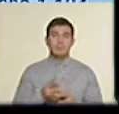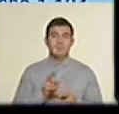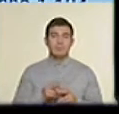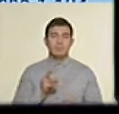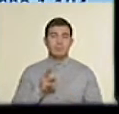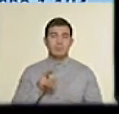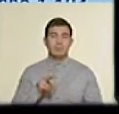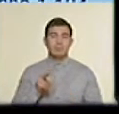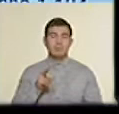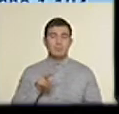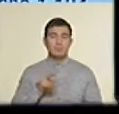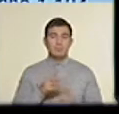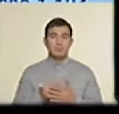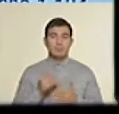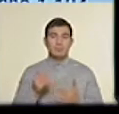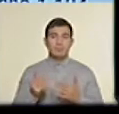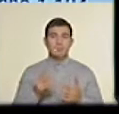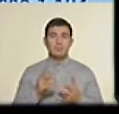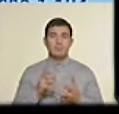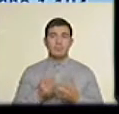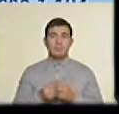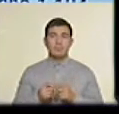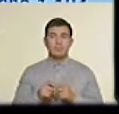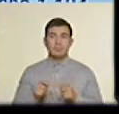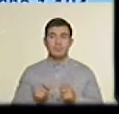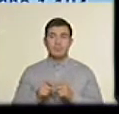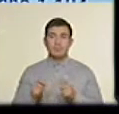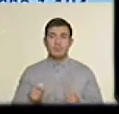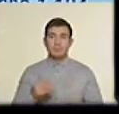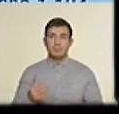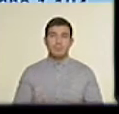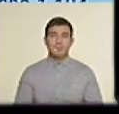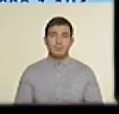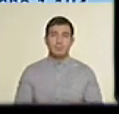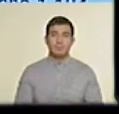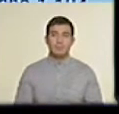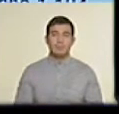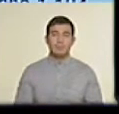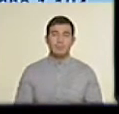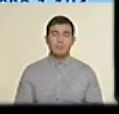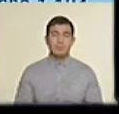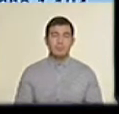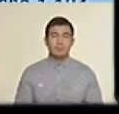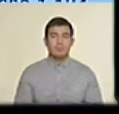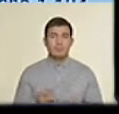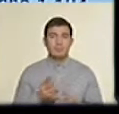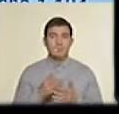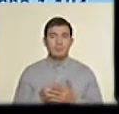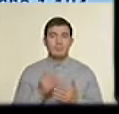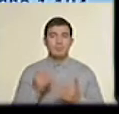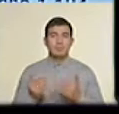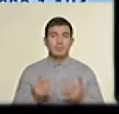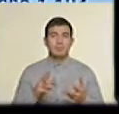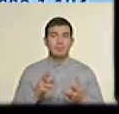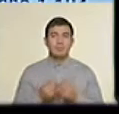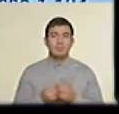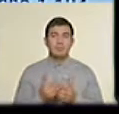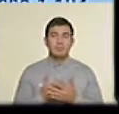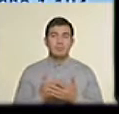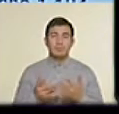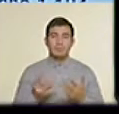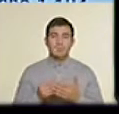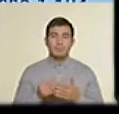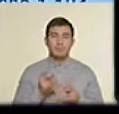yetdi, ya'ni 3.9% ga oshganini kuzatishimiz mumkin. Sayohatchilarga ko'rsatilgan eksport